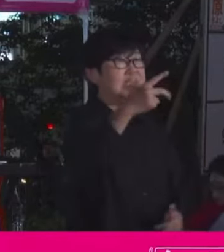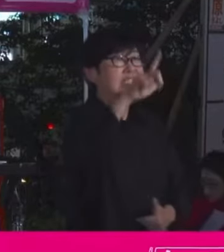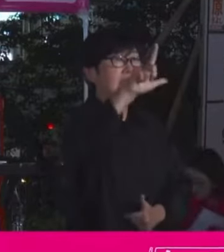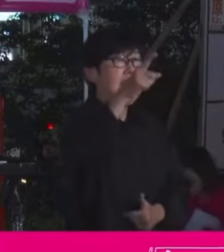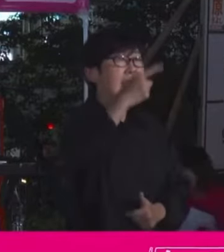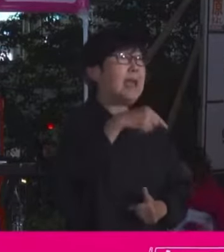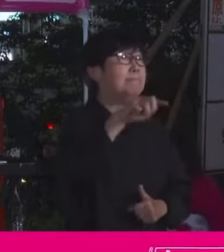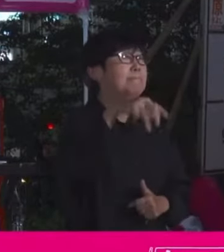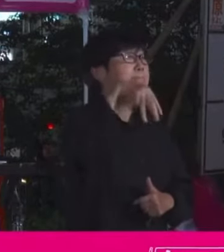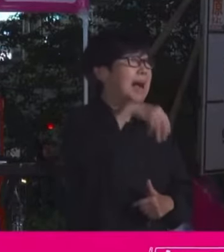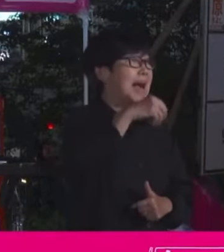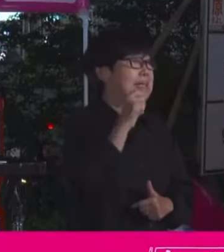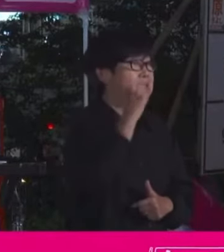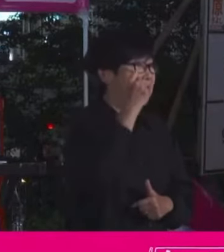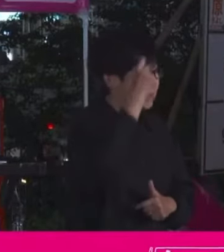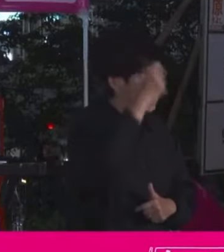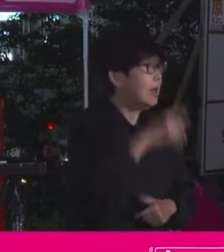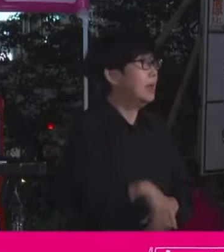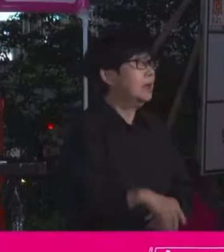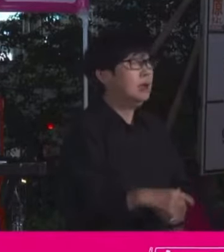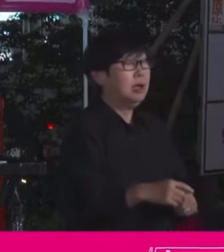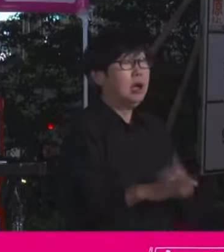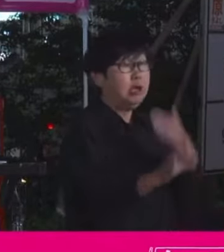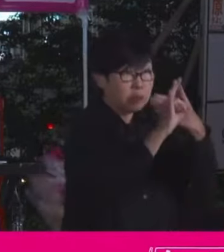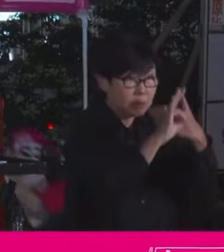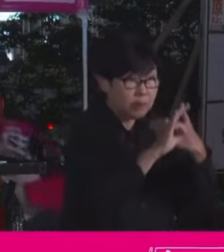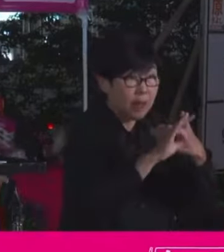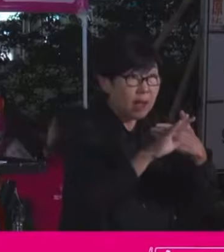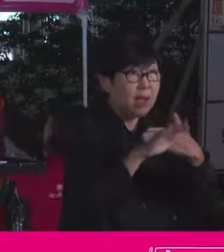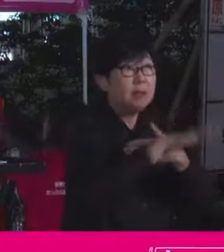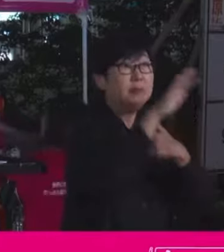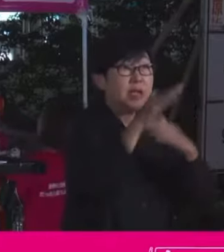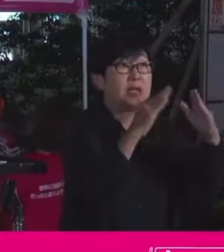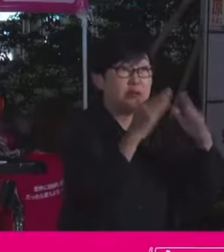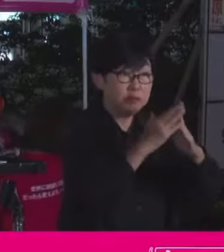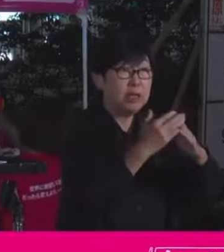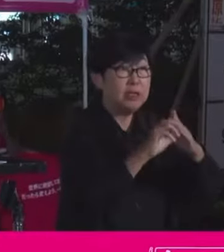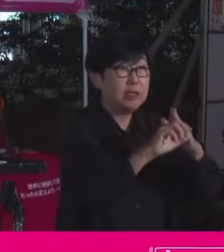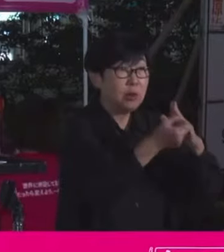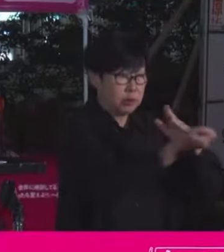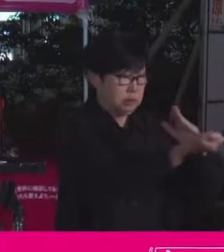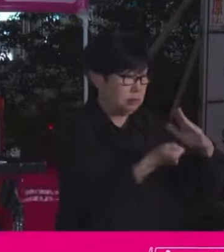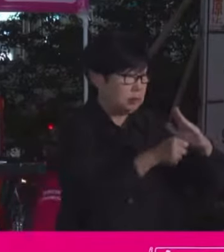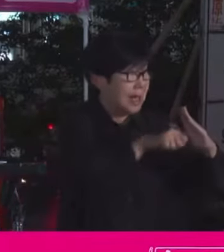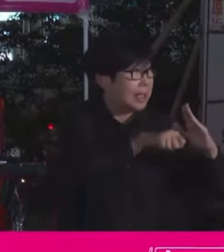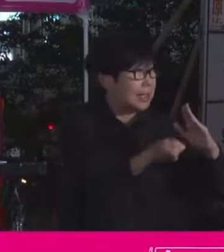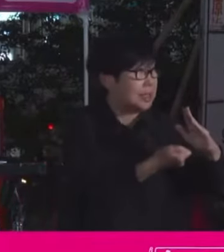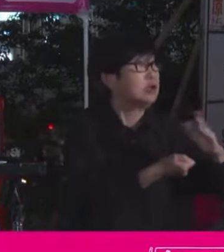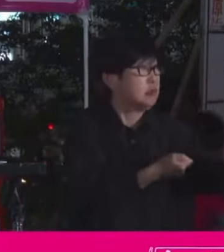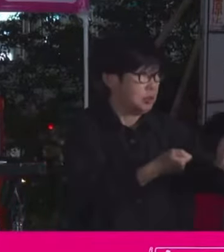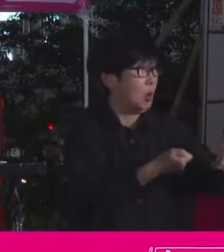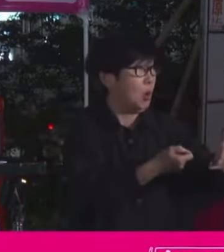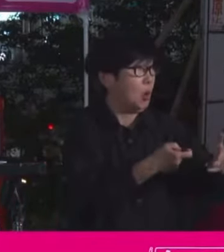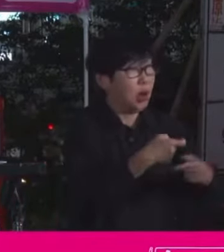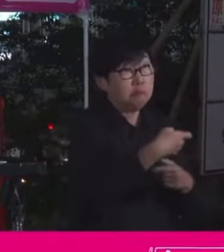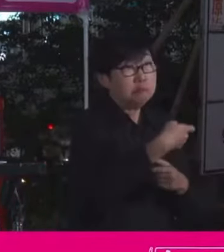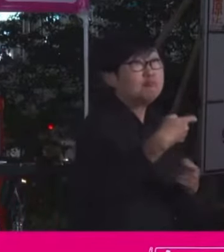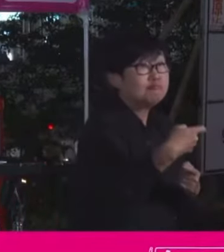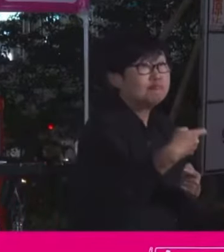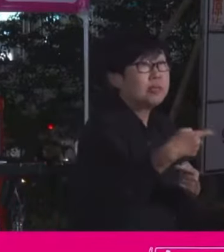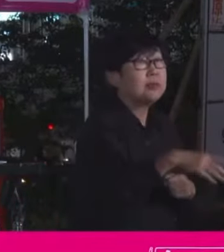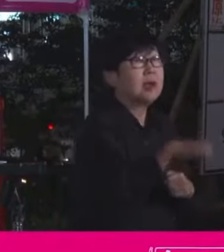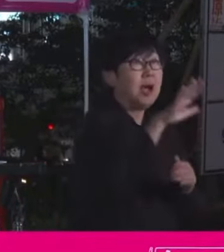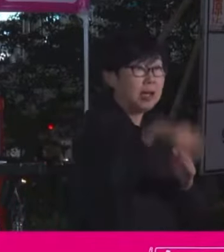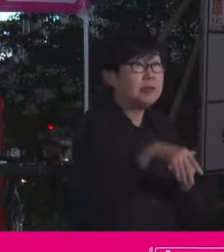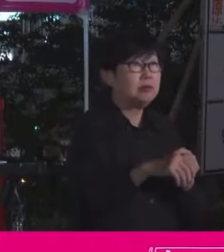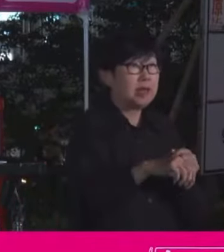ね、皆さんのお家鍵かけるでしょ。で強盗とかそういうのが、窃盗事件があったら